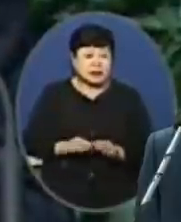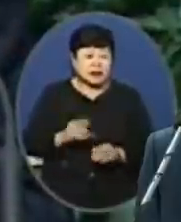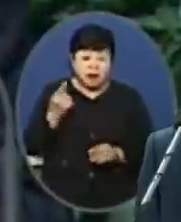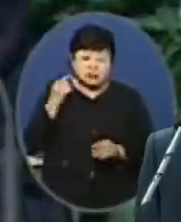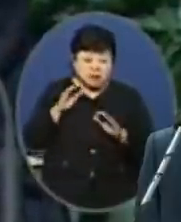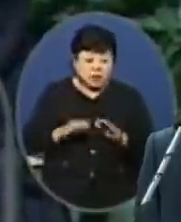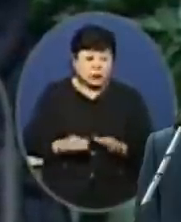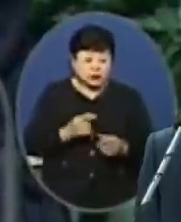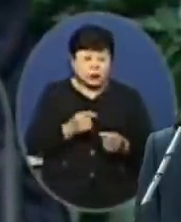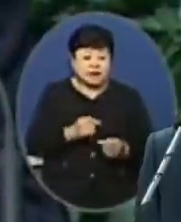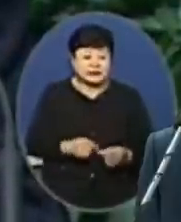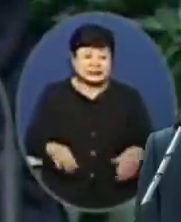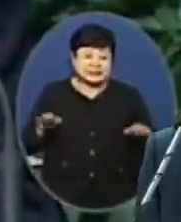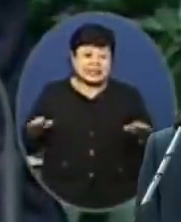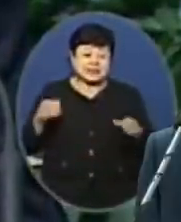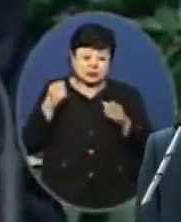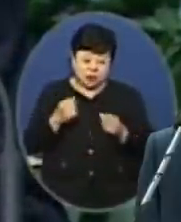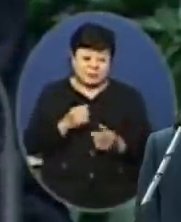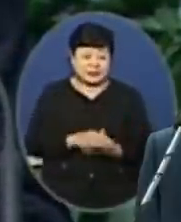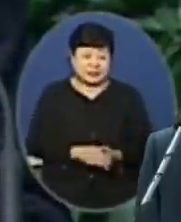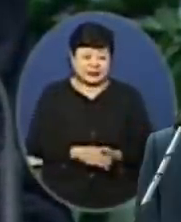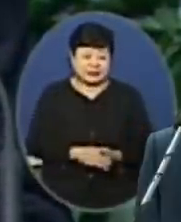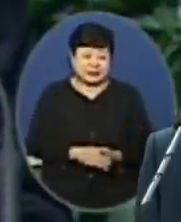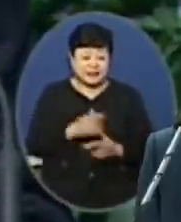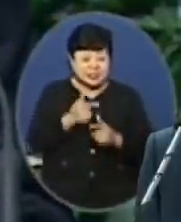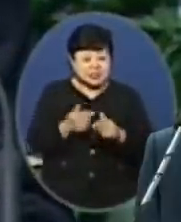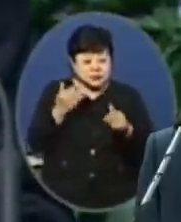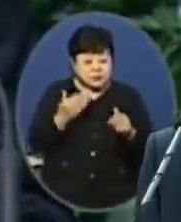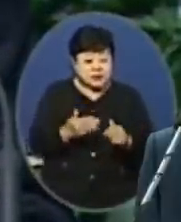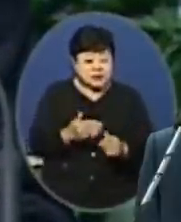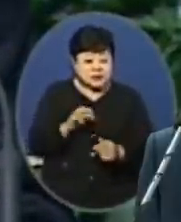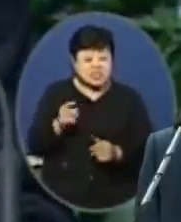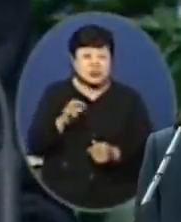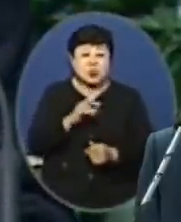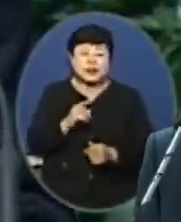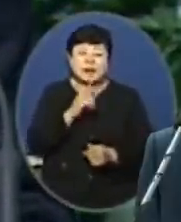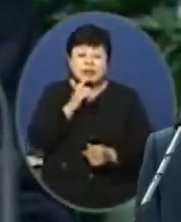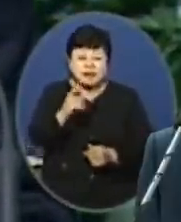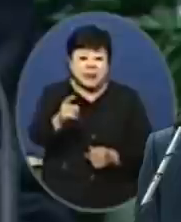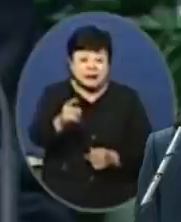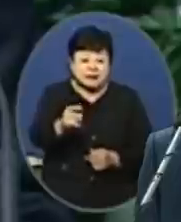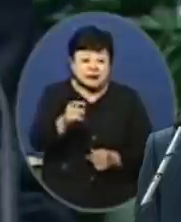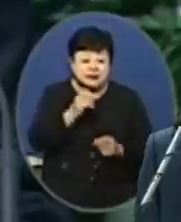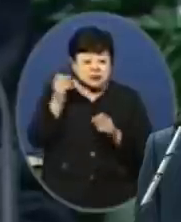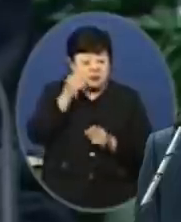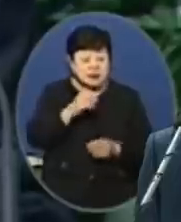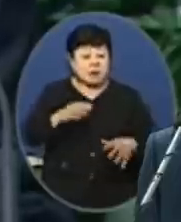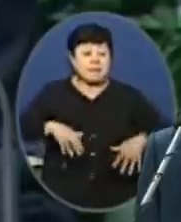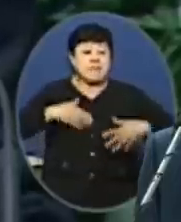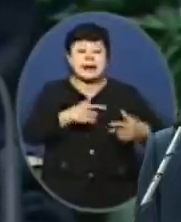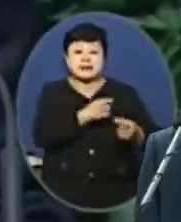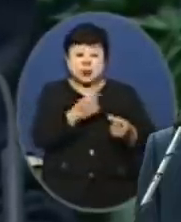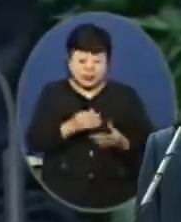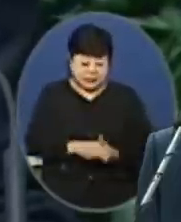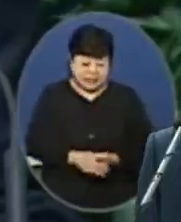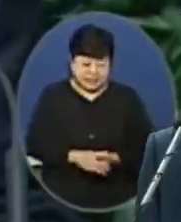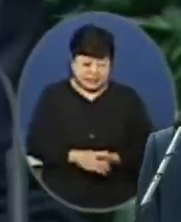치면서 우리와 함께 거하시는 것입니다. 예수님께서 니고데모에게 뭐라고 말했습니까? 성령은 바람과 같다.